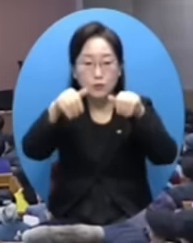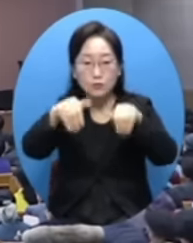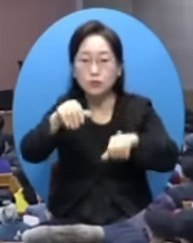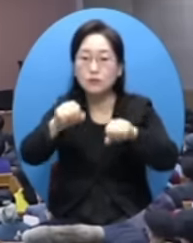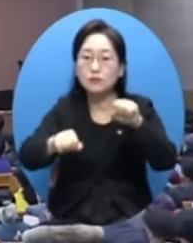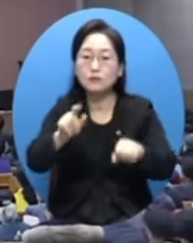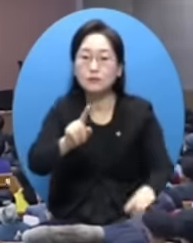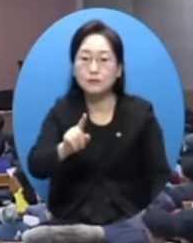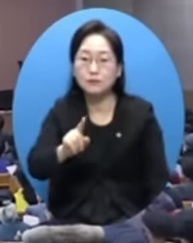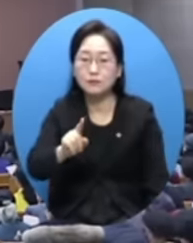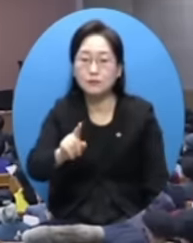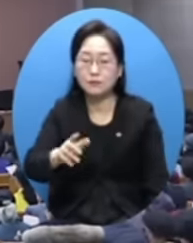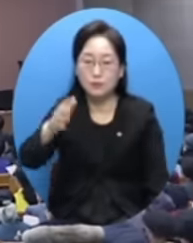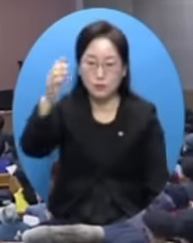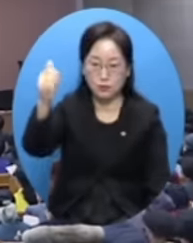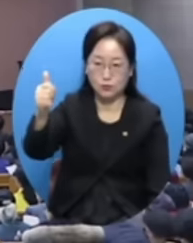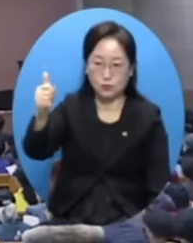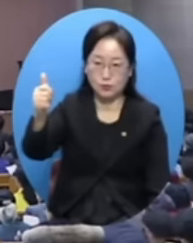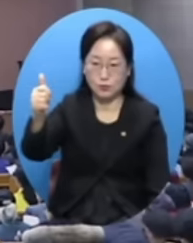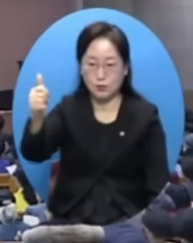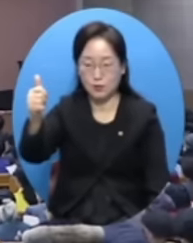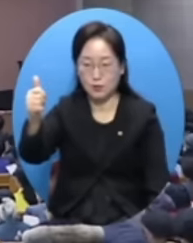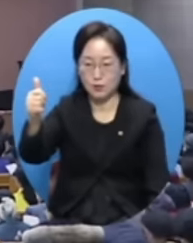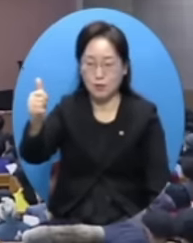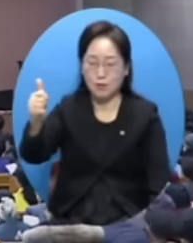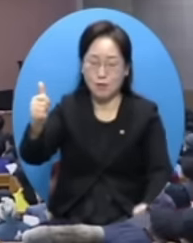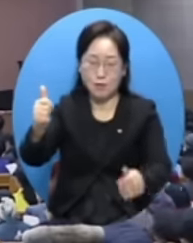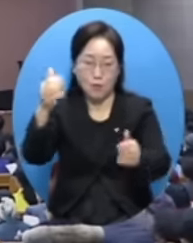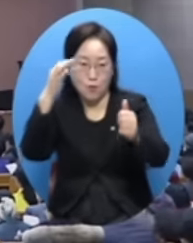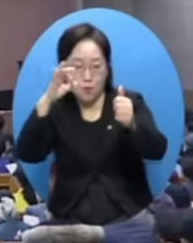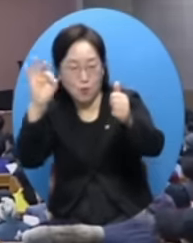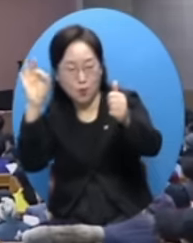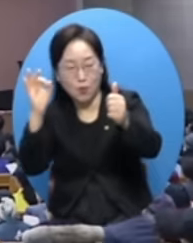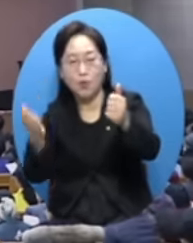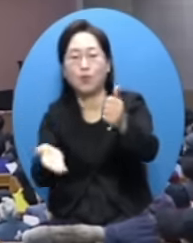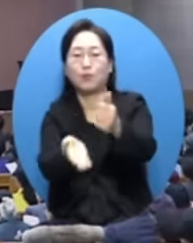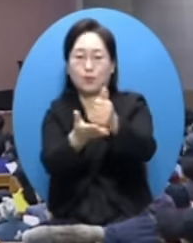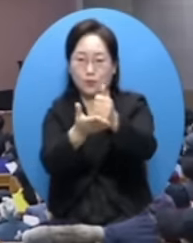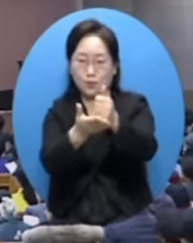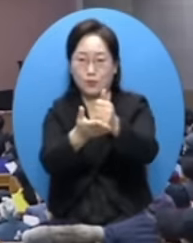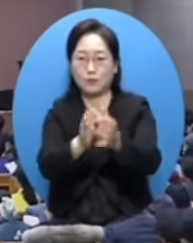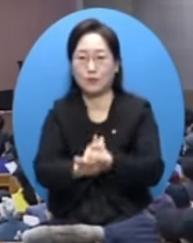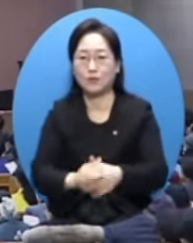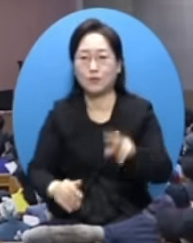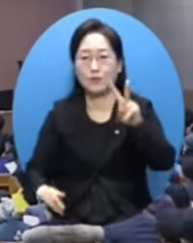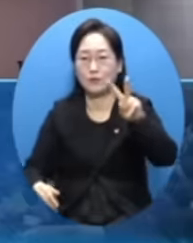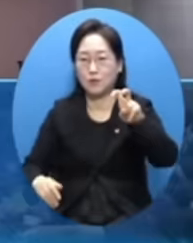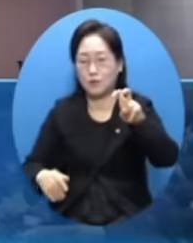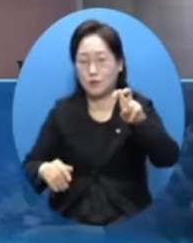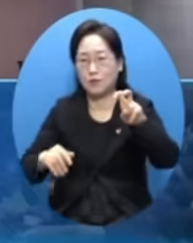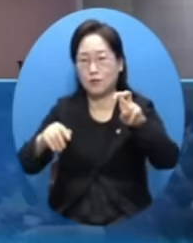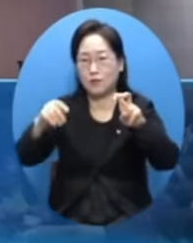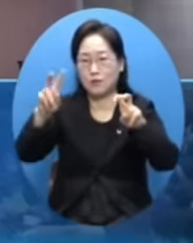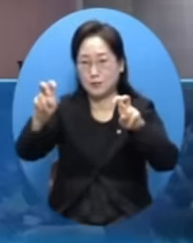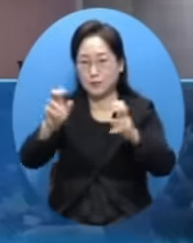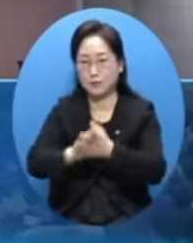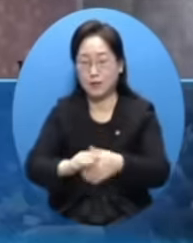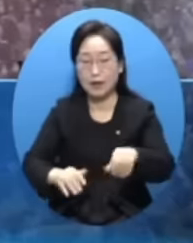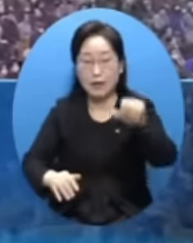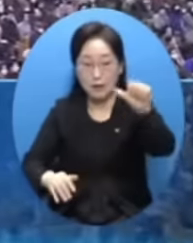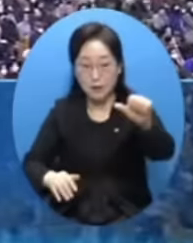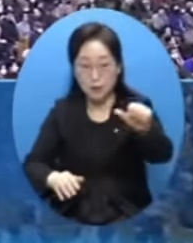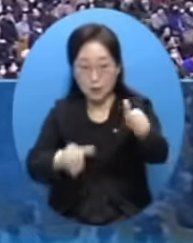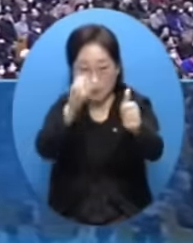자세가 주님 앞에서 주님 인정받을 만한 모습이었습니다 25장 20절에 다섯달 는